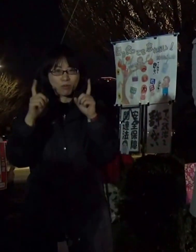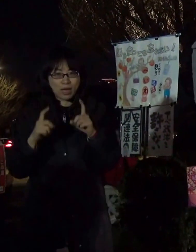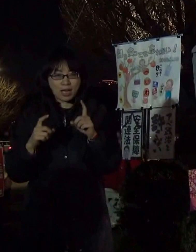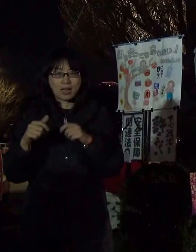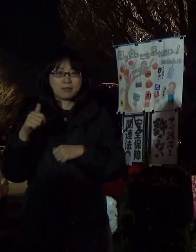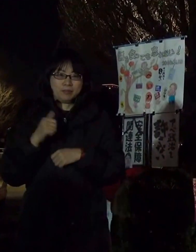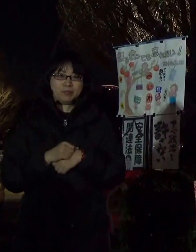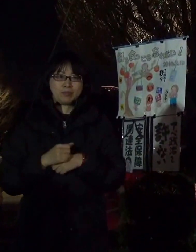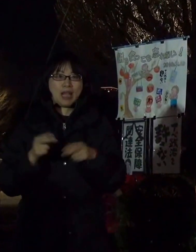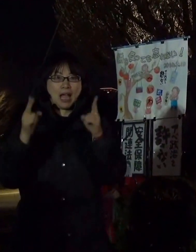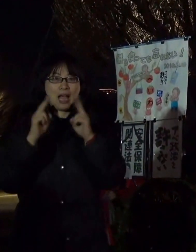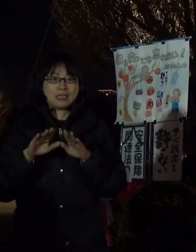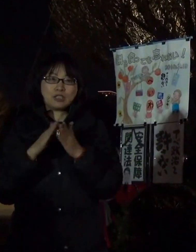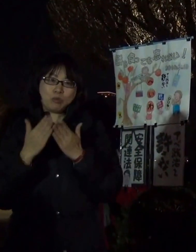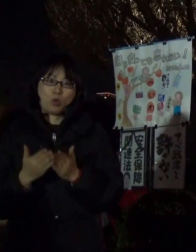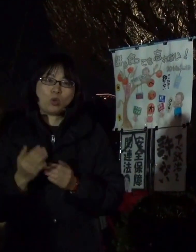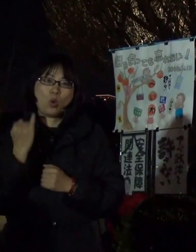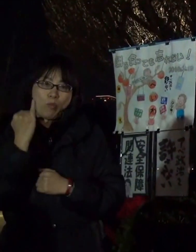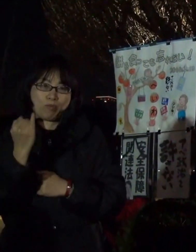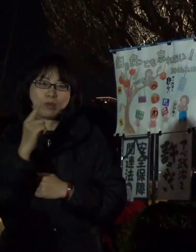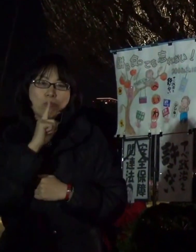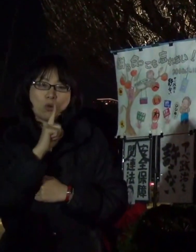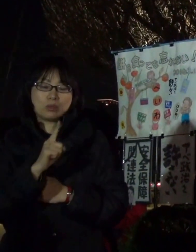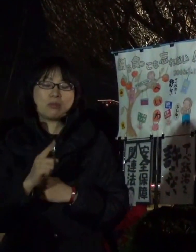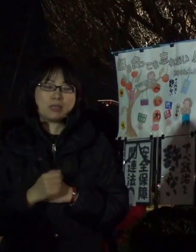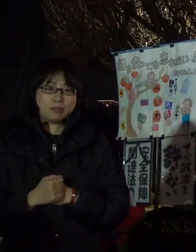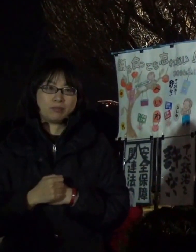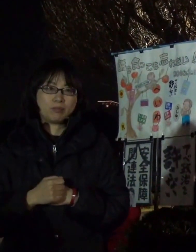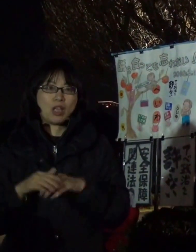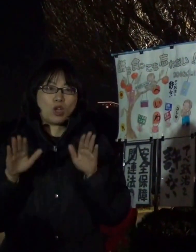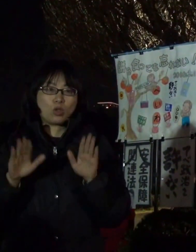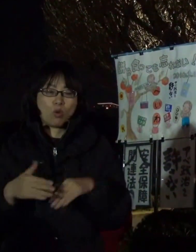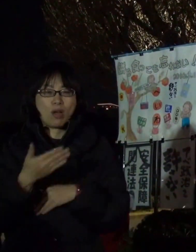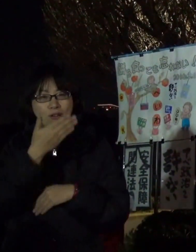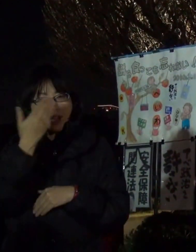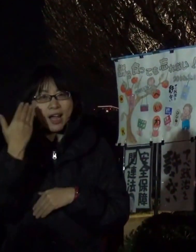来ました橋本と申します。今日は若い方が